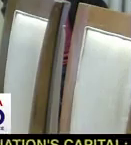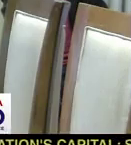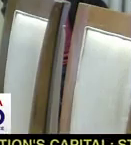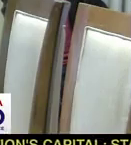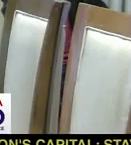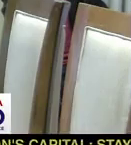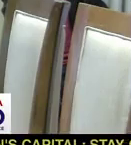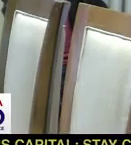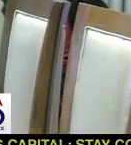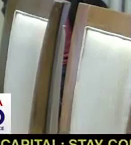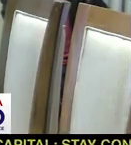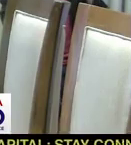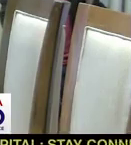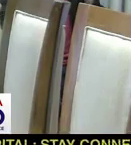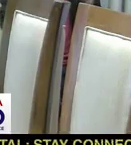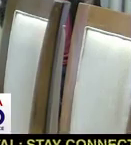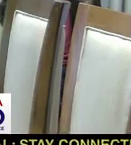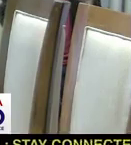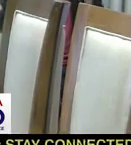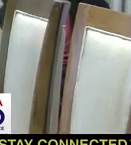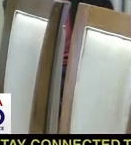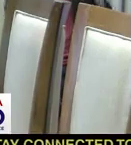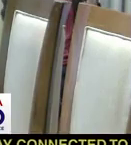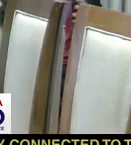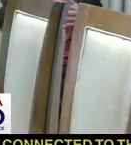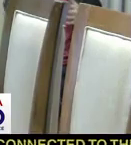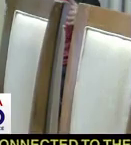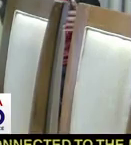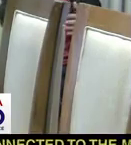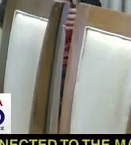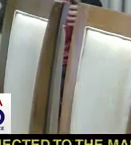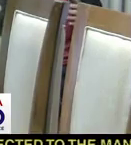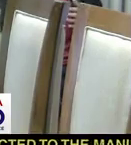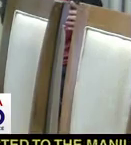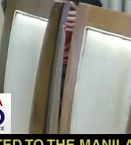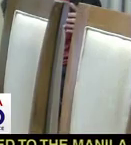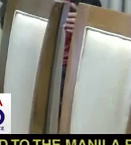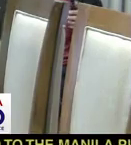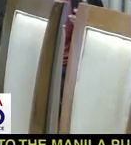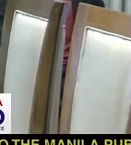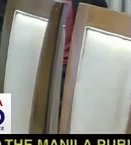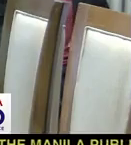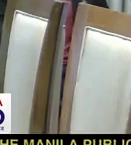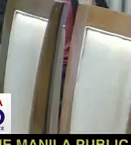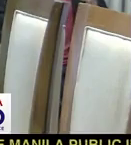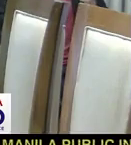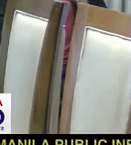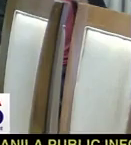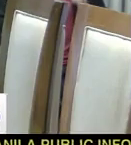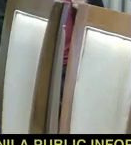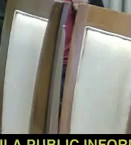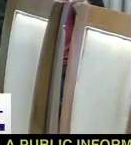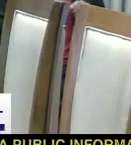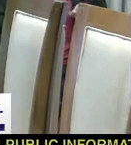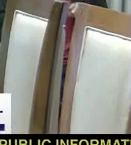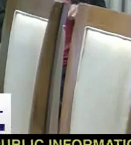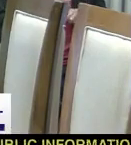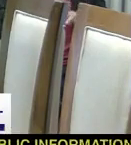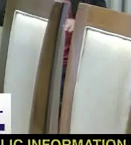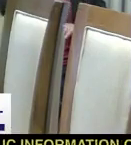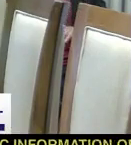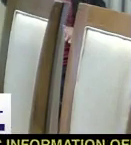say, kayo na sa Estados Unidos o sa Europa, o maganda na ang katatayuan nyo sa buhay, pero hindi pa